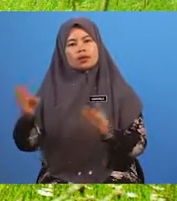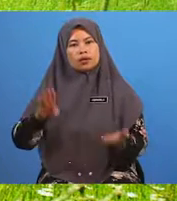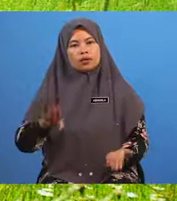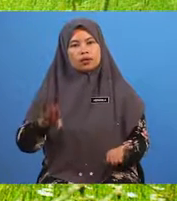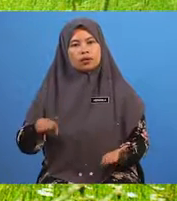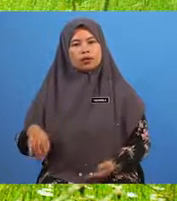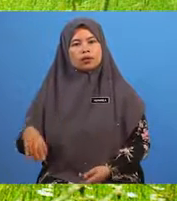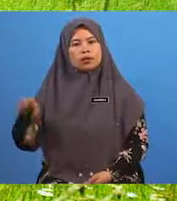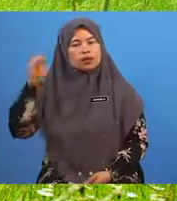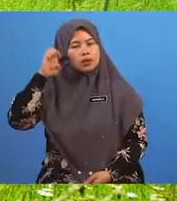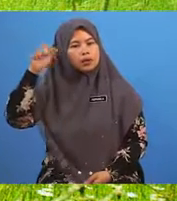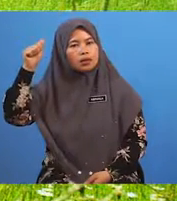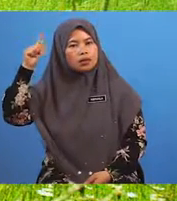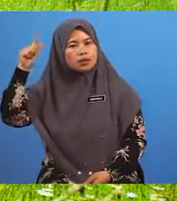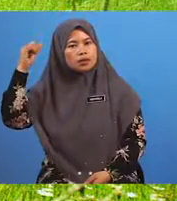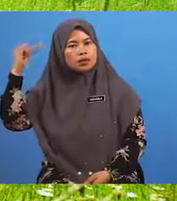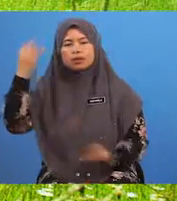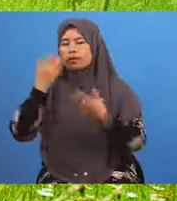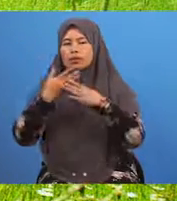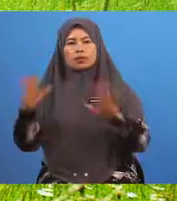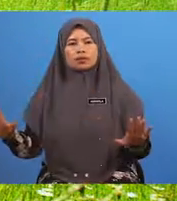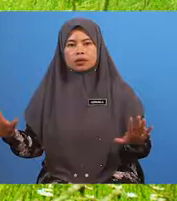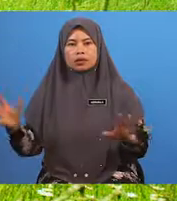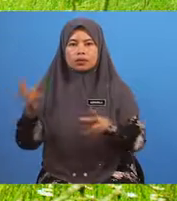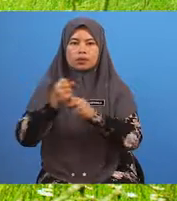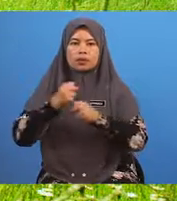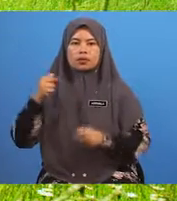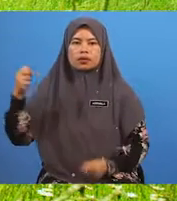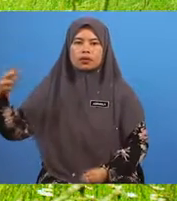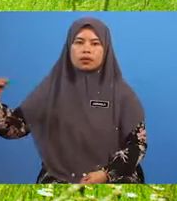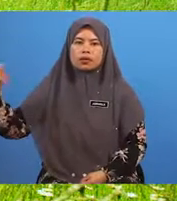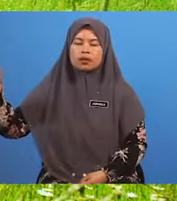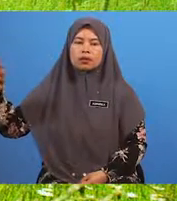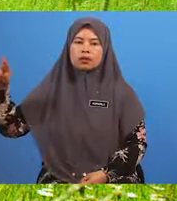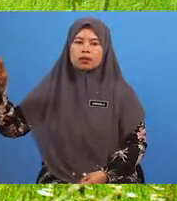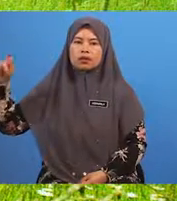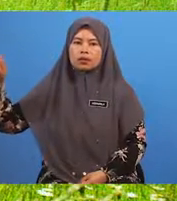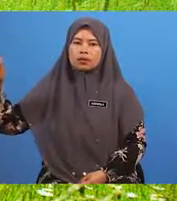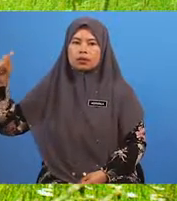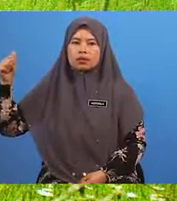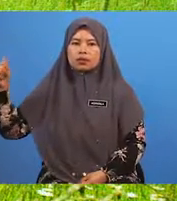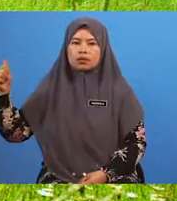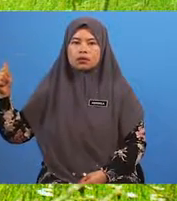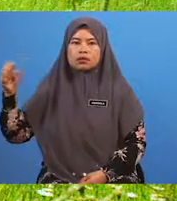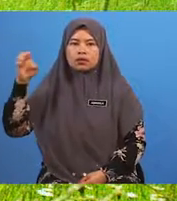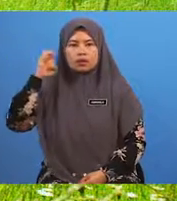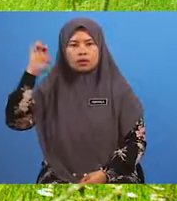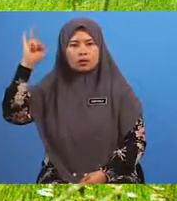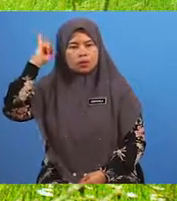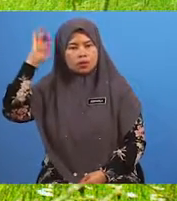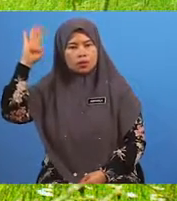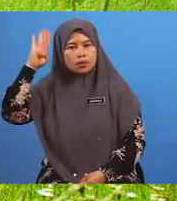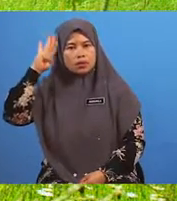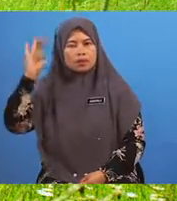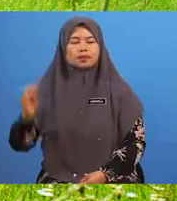tidak berhak untuk menuntut harta warisan Ibrahim. Walaupun begitu, seorang anak angkat masih